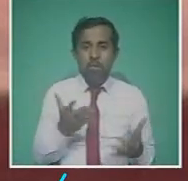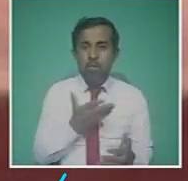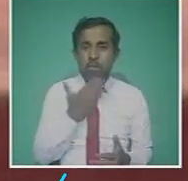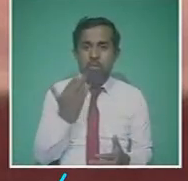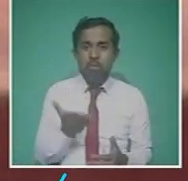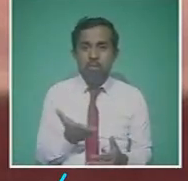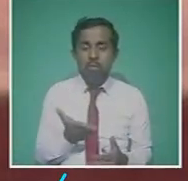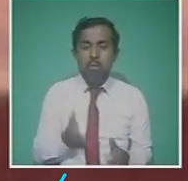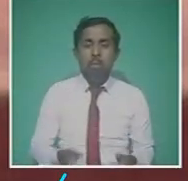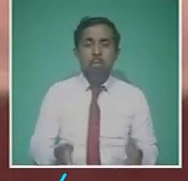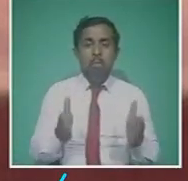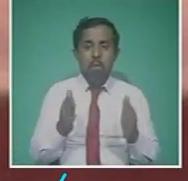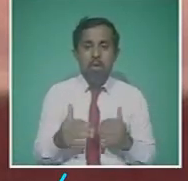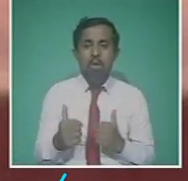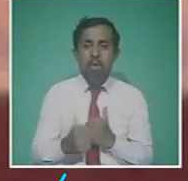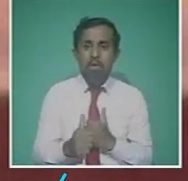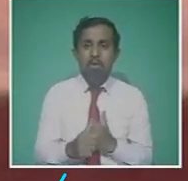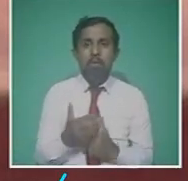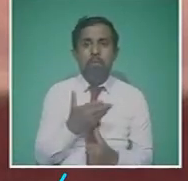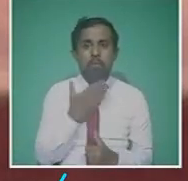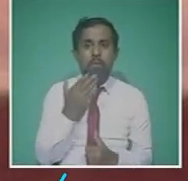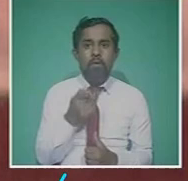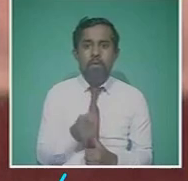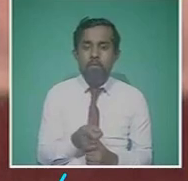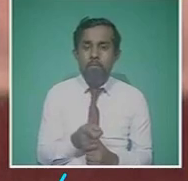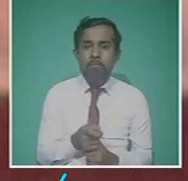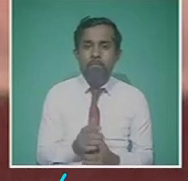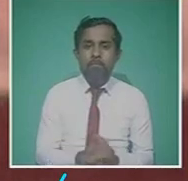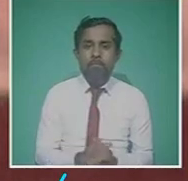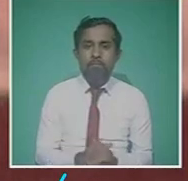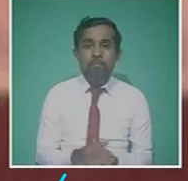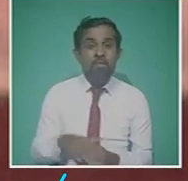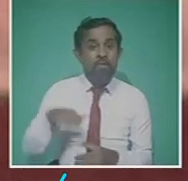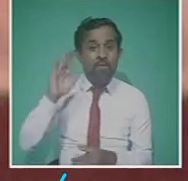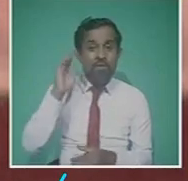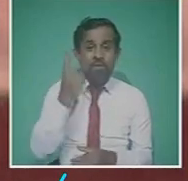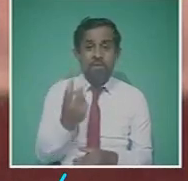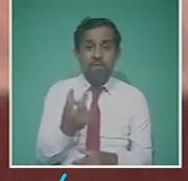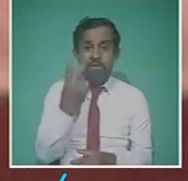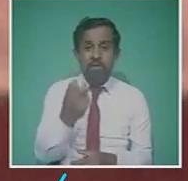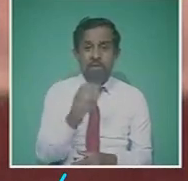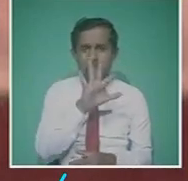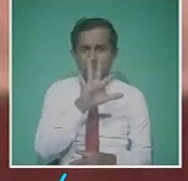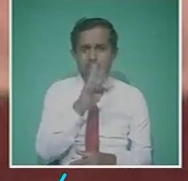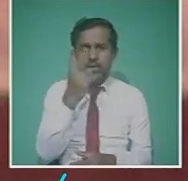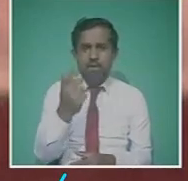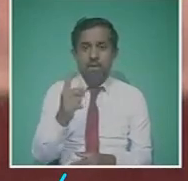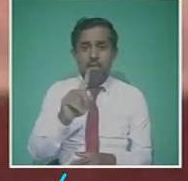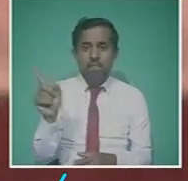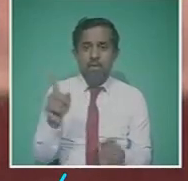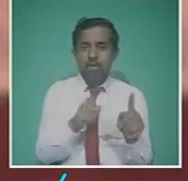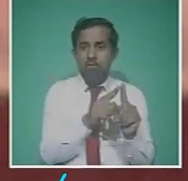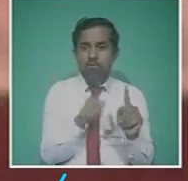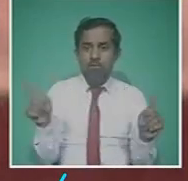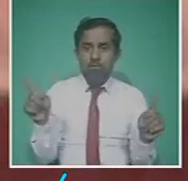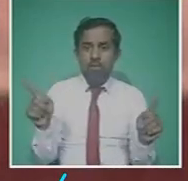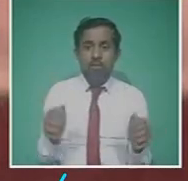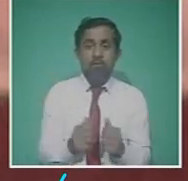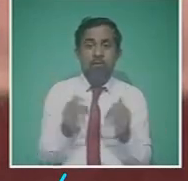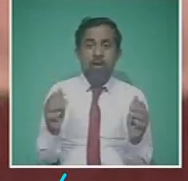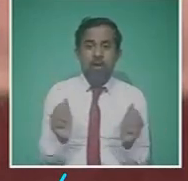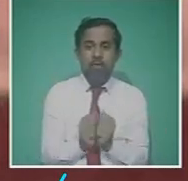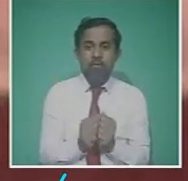වුණාද මාර්ග පද්ධතිය දියුණු කරගන්න පුළුවන් වුණාද එදා ඒ 2005 ඉඳන් 10 වෙනකන් විශාල කාර්යයක් එහෙම